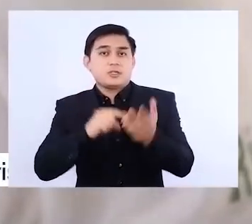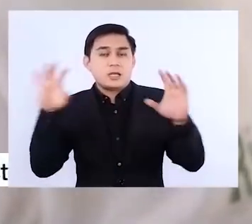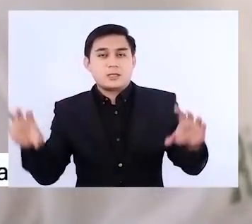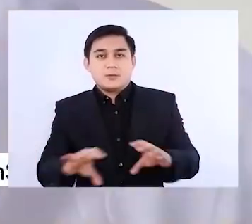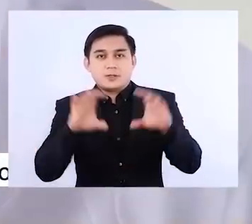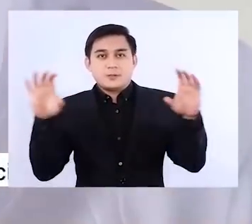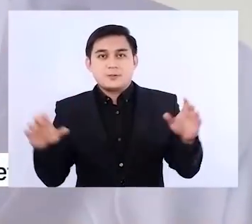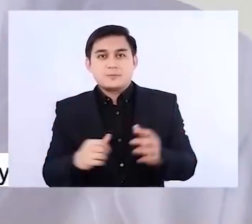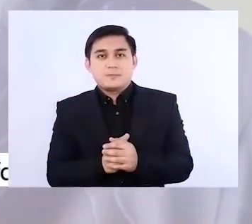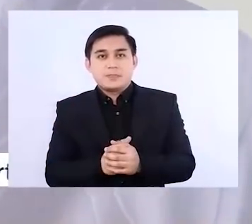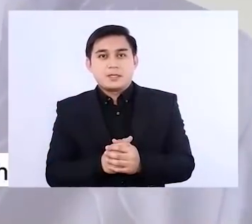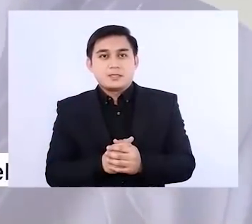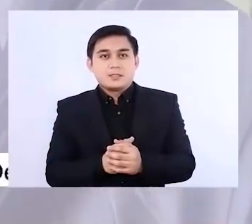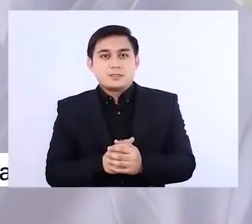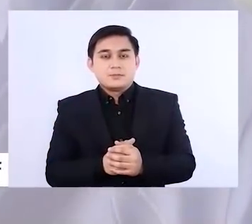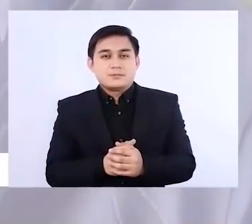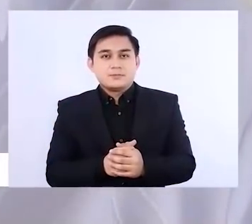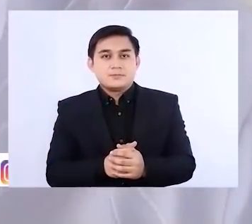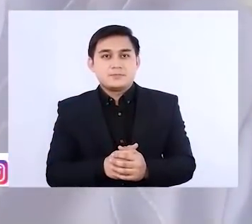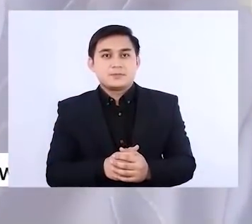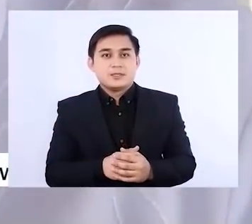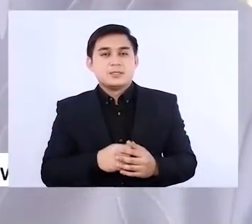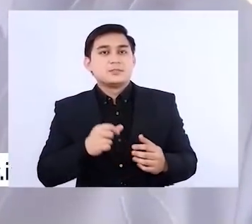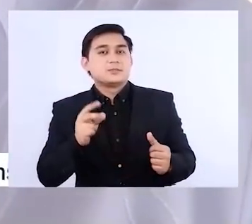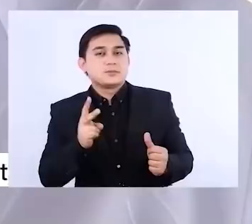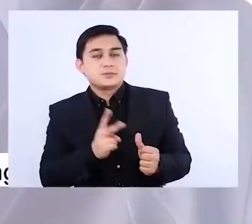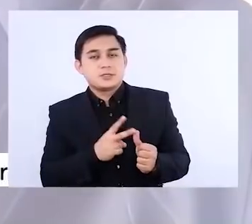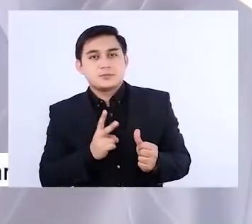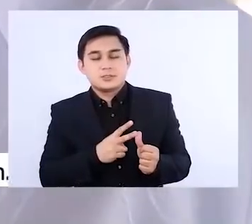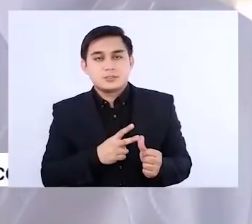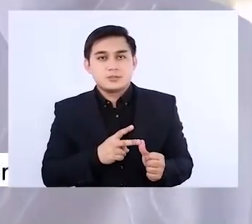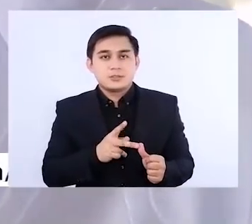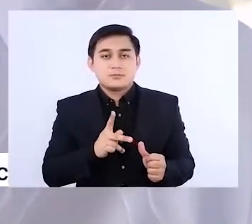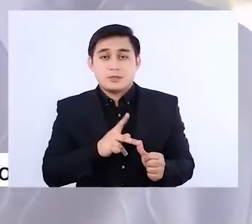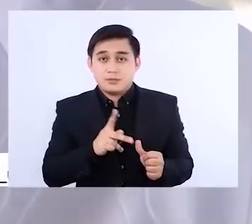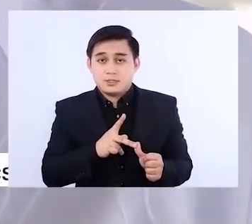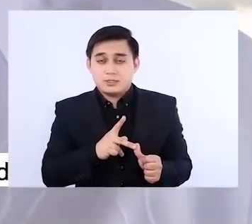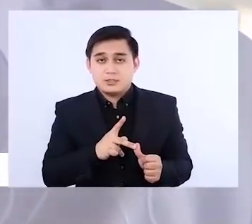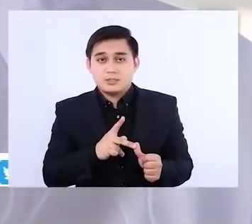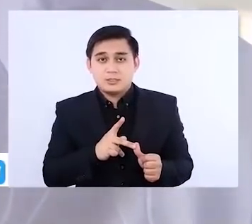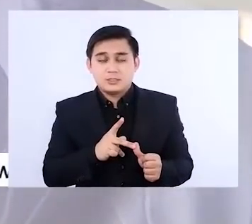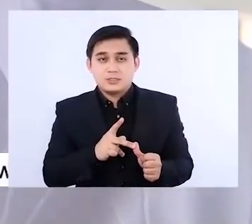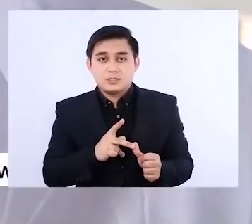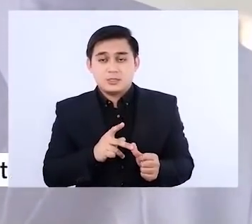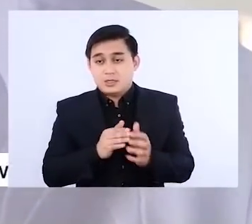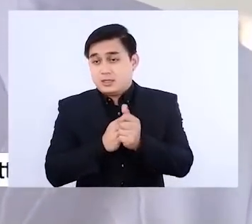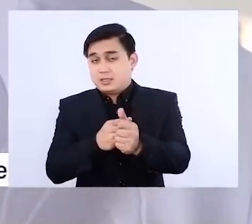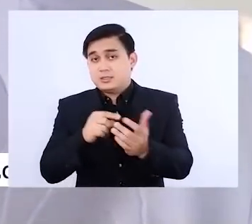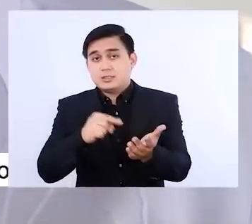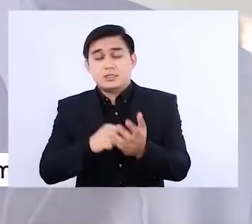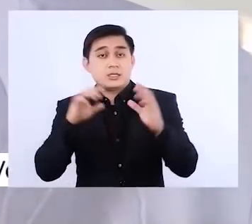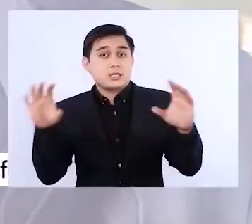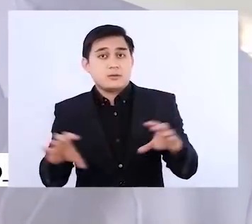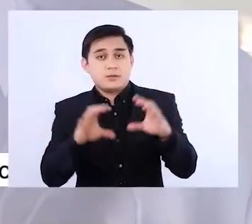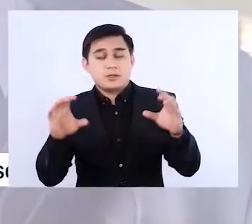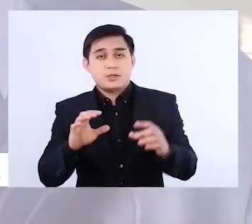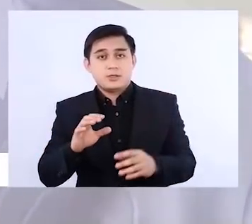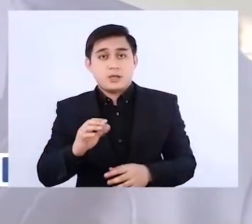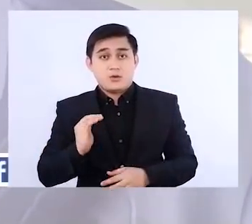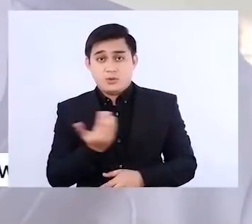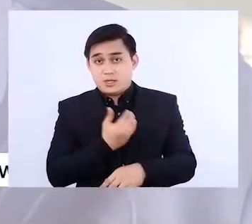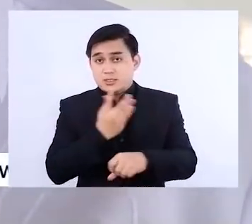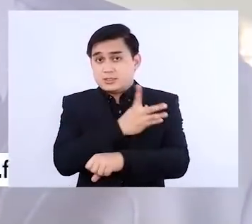aktibidad. Ang pangunahin po na nanguna sa ganitong aktibidad ay ang atin pong